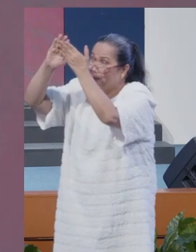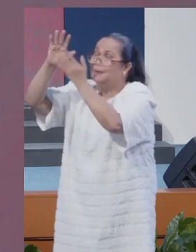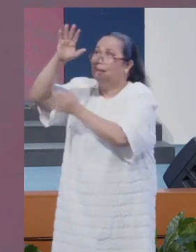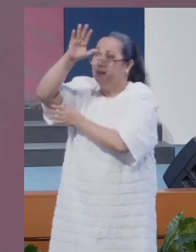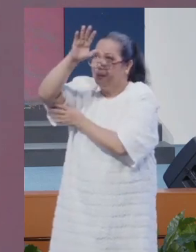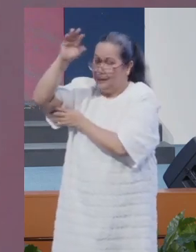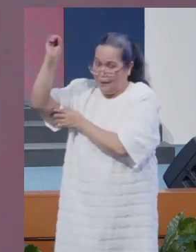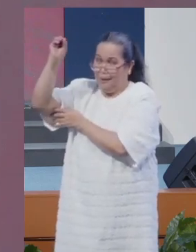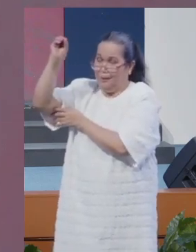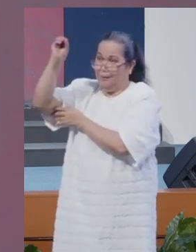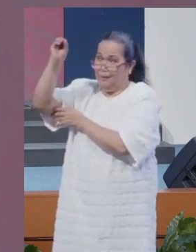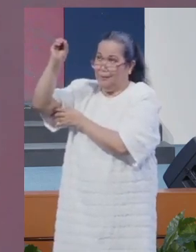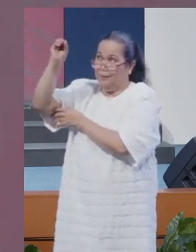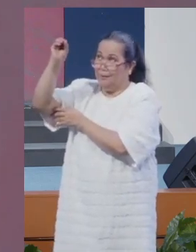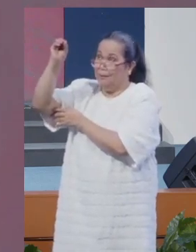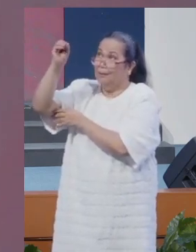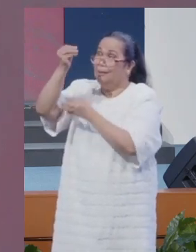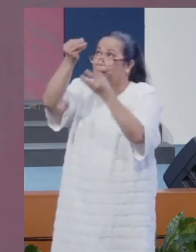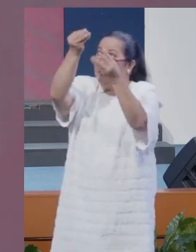at